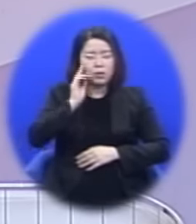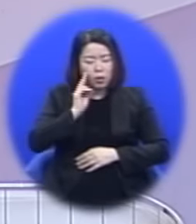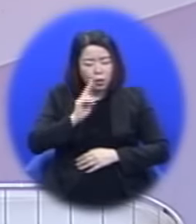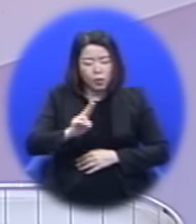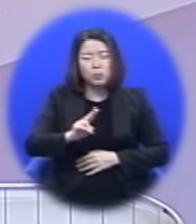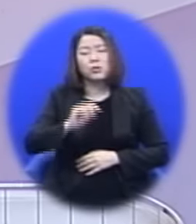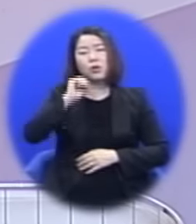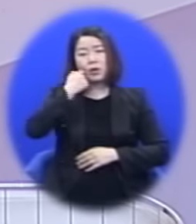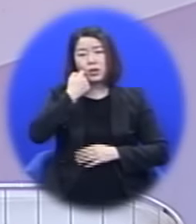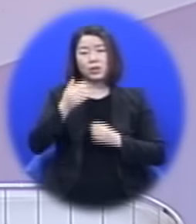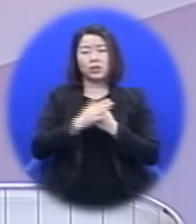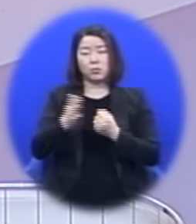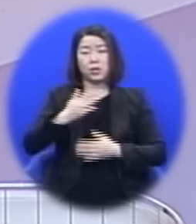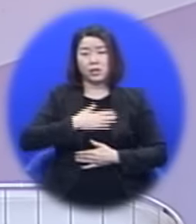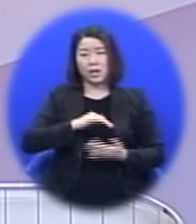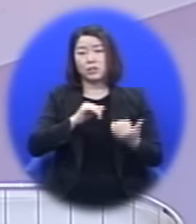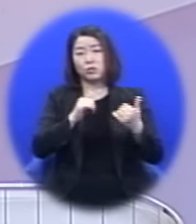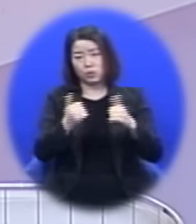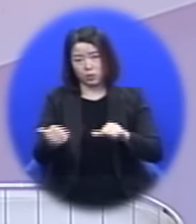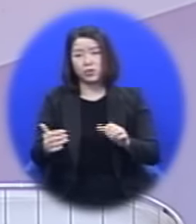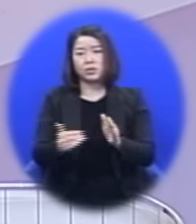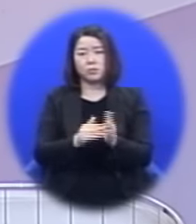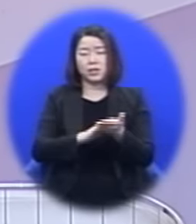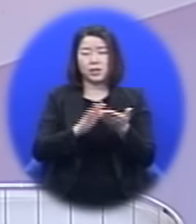나는 죽었습니다.